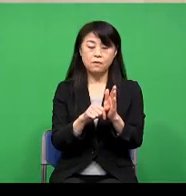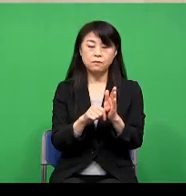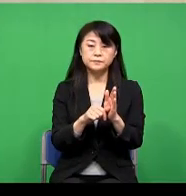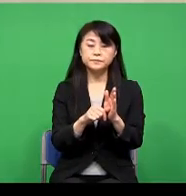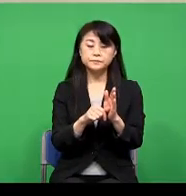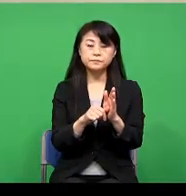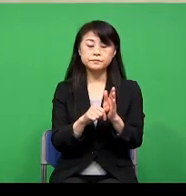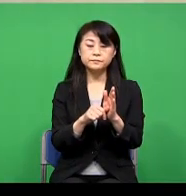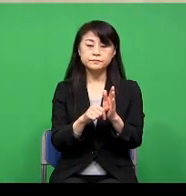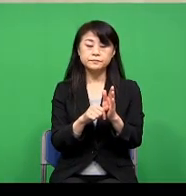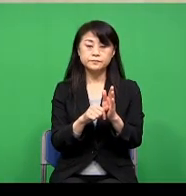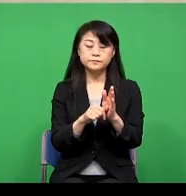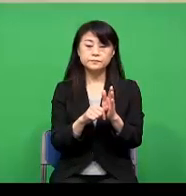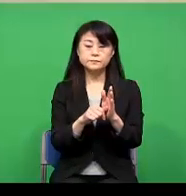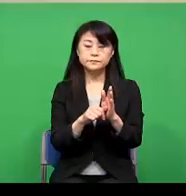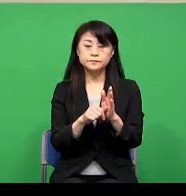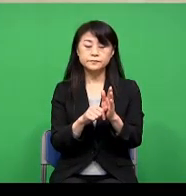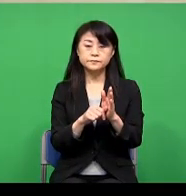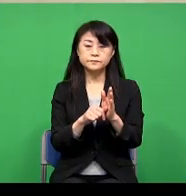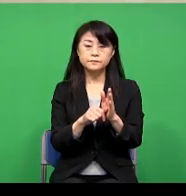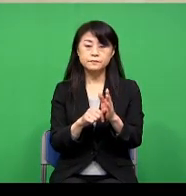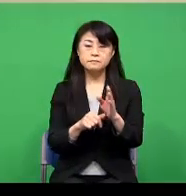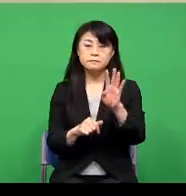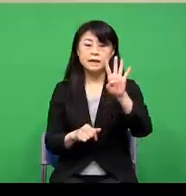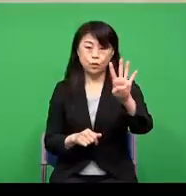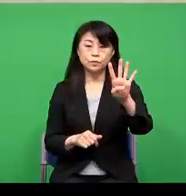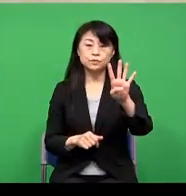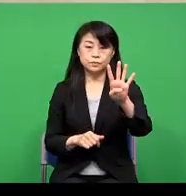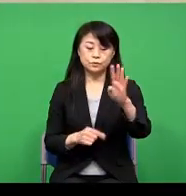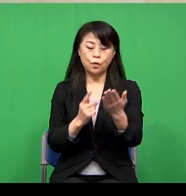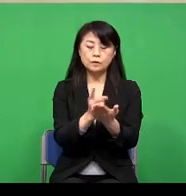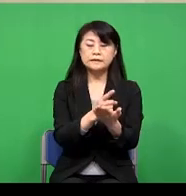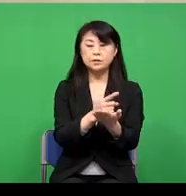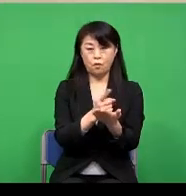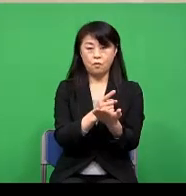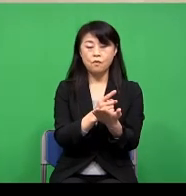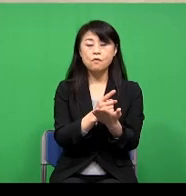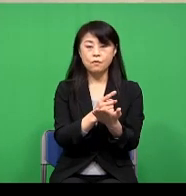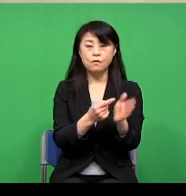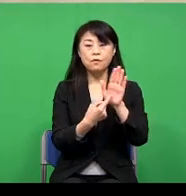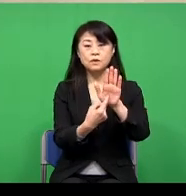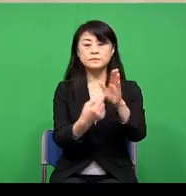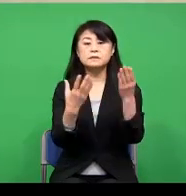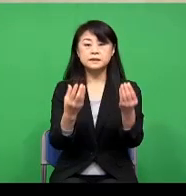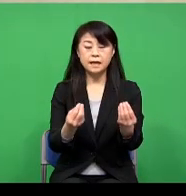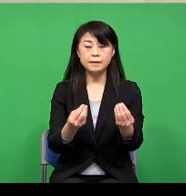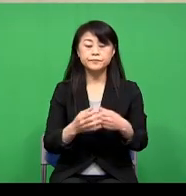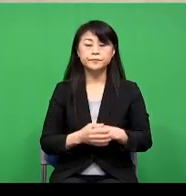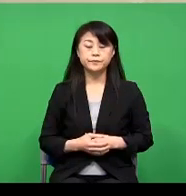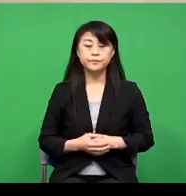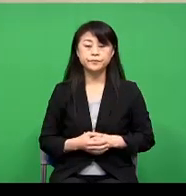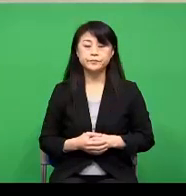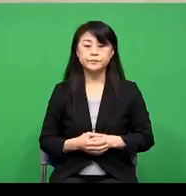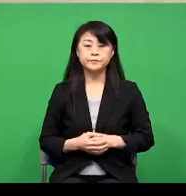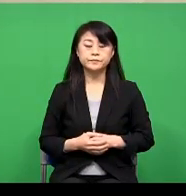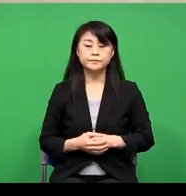ね、あの4つ指標ありましたね、あのでそのうちの新規感染者の数とか感染経路不